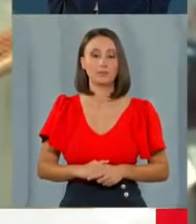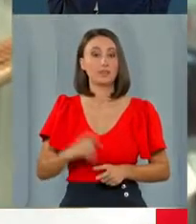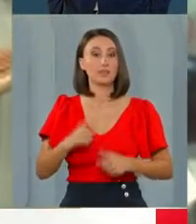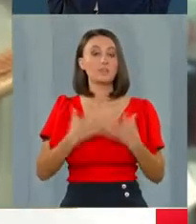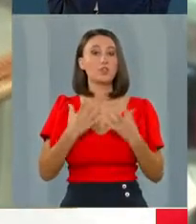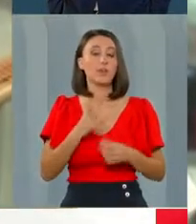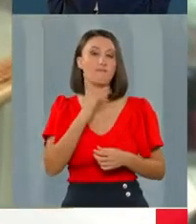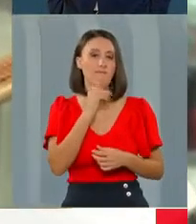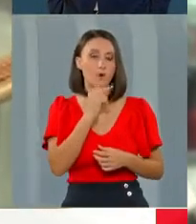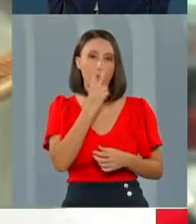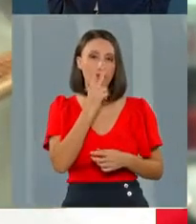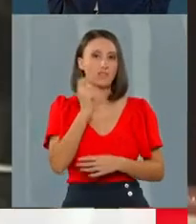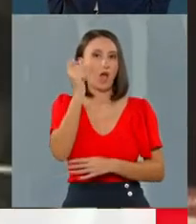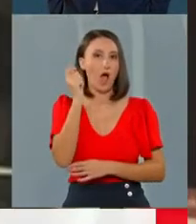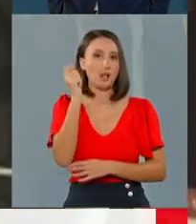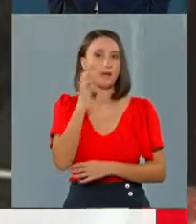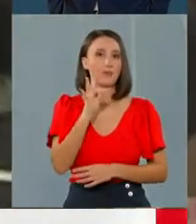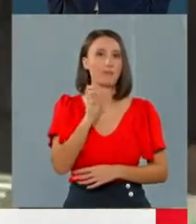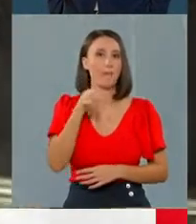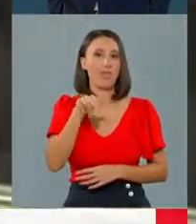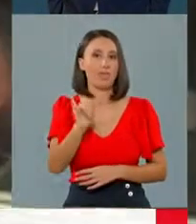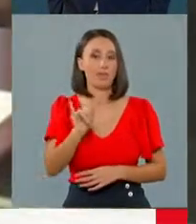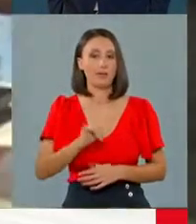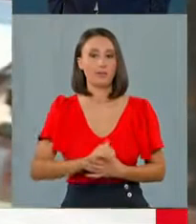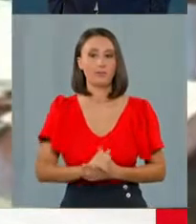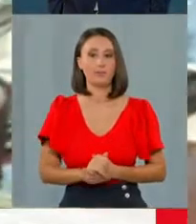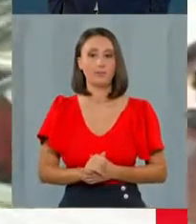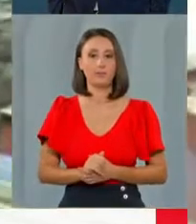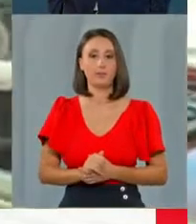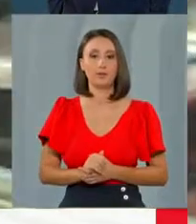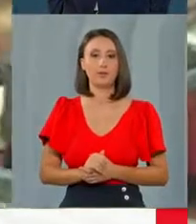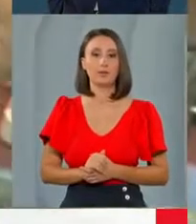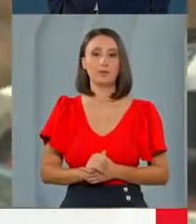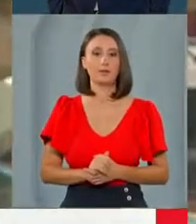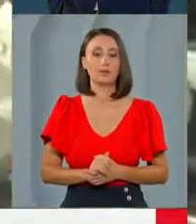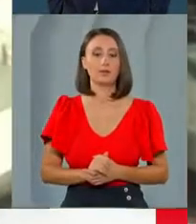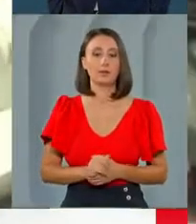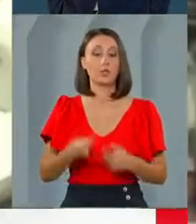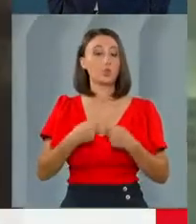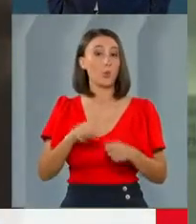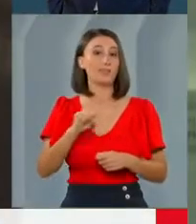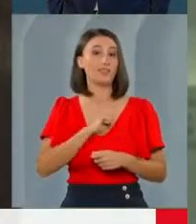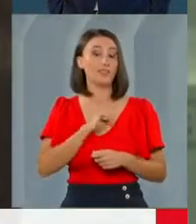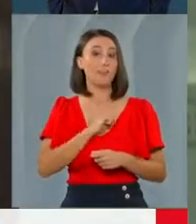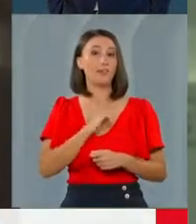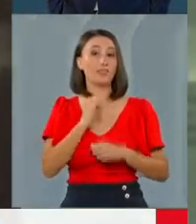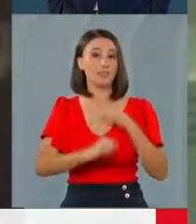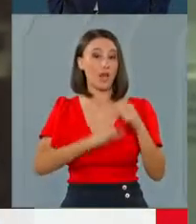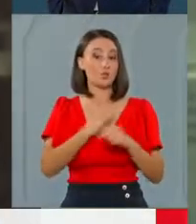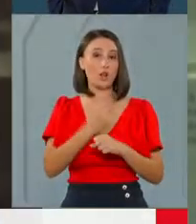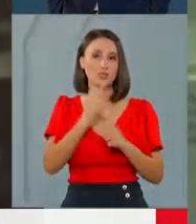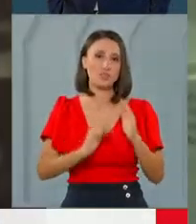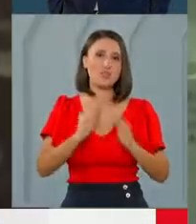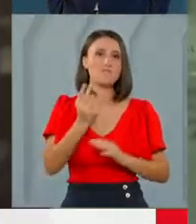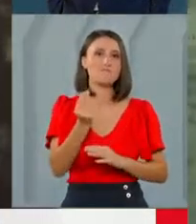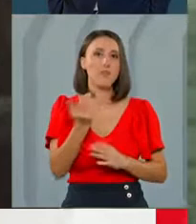exact privind semnalul de alarmă dat de FMI. Toate temerile internaționale sunt legate de această inflație, de acest val de